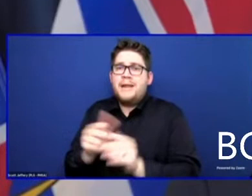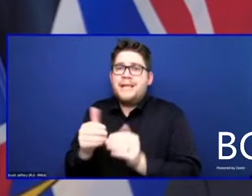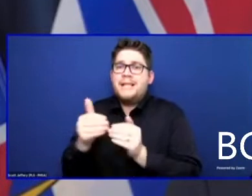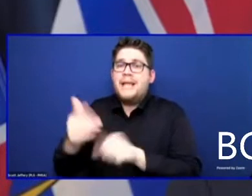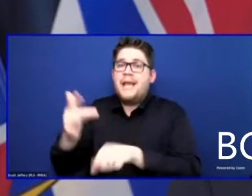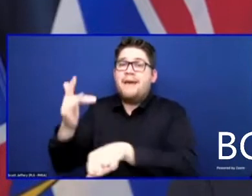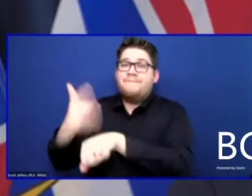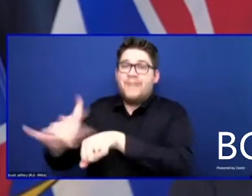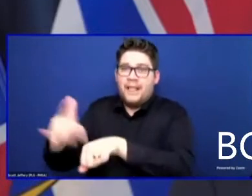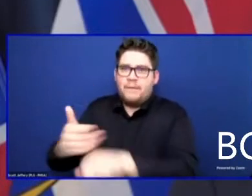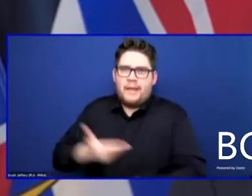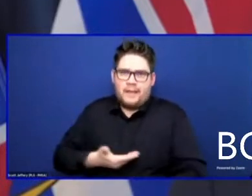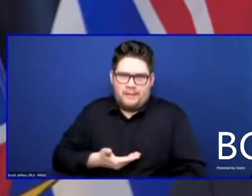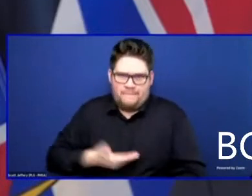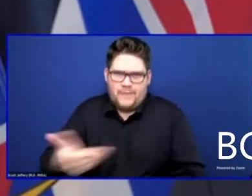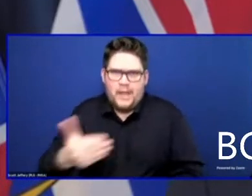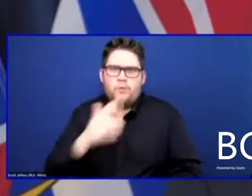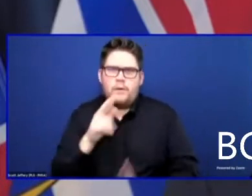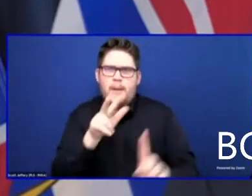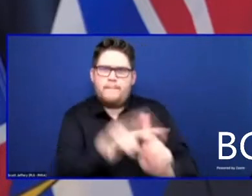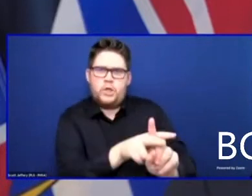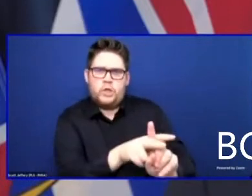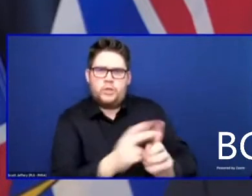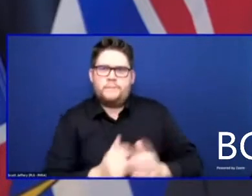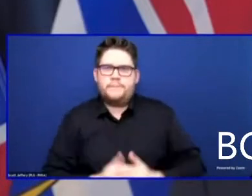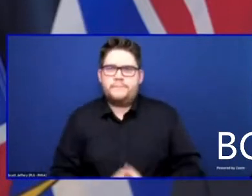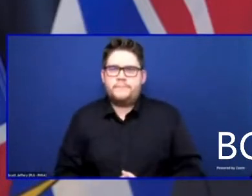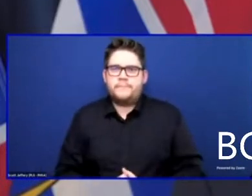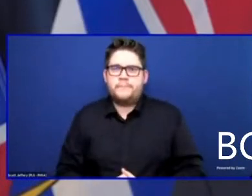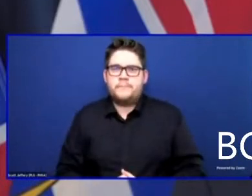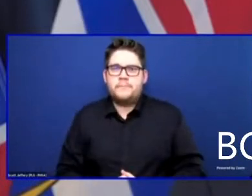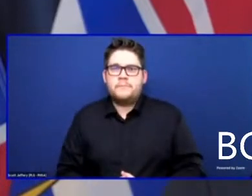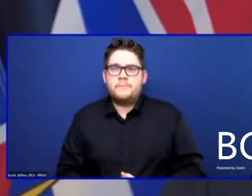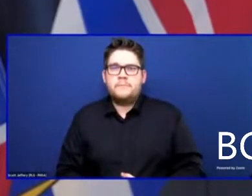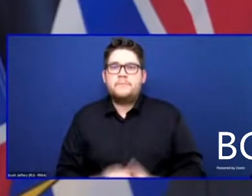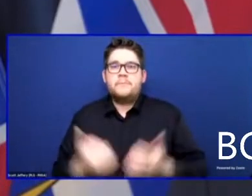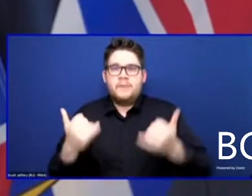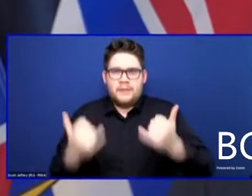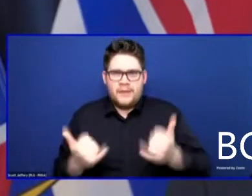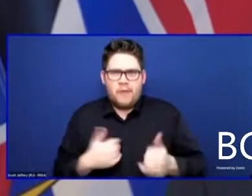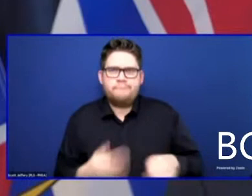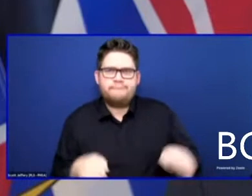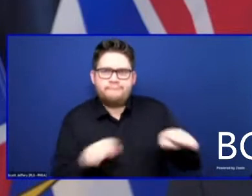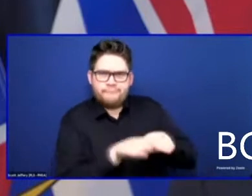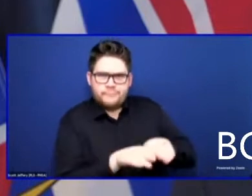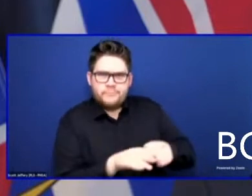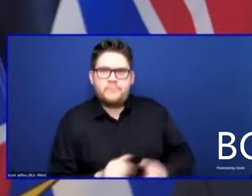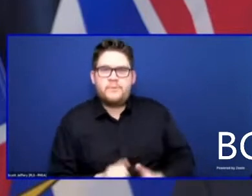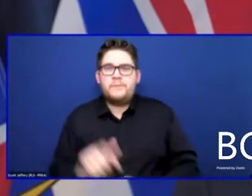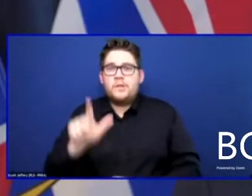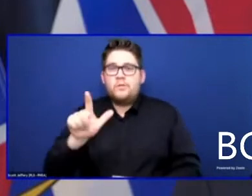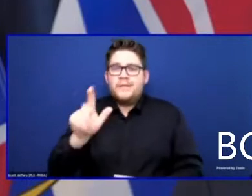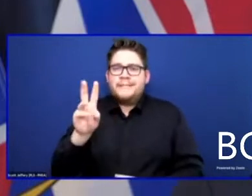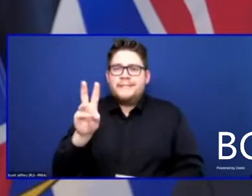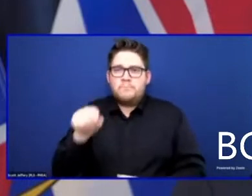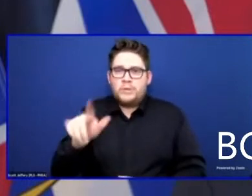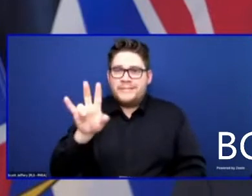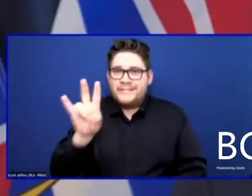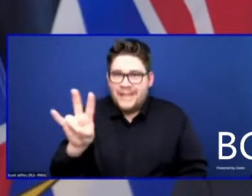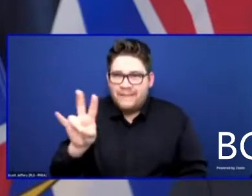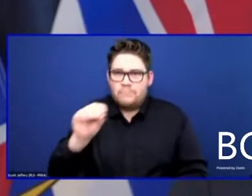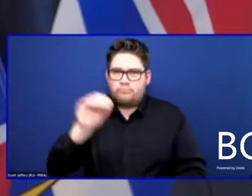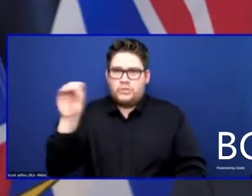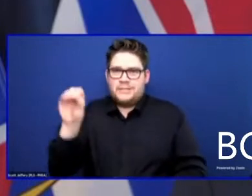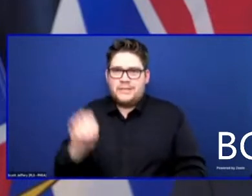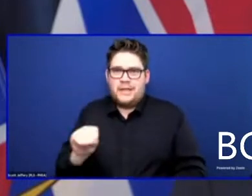天开始都可以 In 注册了 closing, I 注 just 册 want 完 to 了 say 之 that 后 with 政府会给你预约。 26.7%, now over 那 1 in 么现在 4 呢，已 eligible 经有 British Columbians having had 26.7% their 的 first